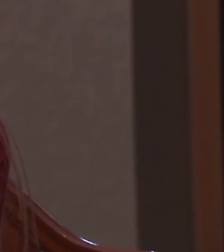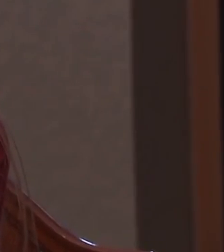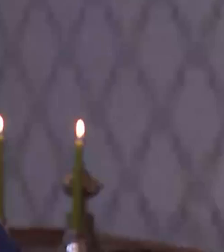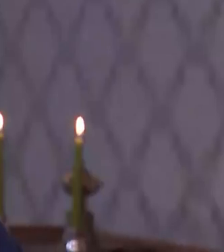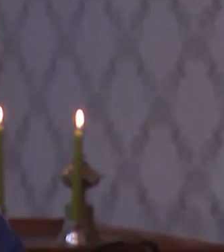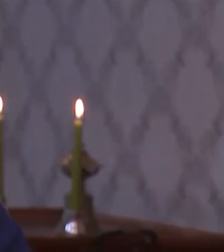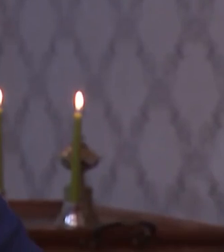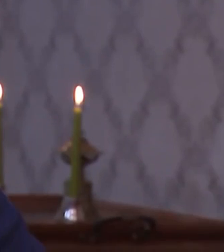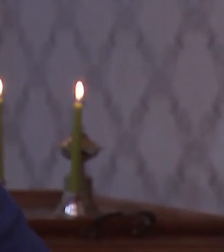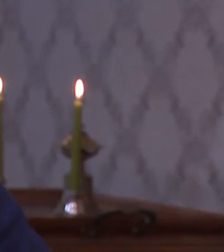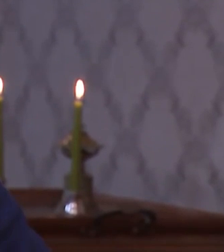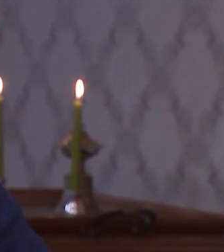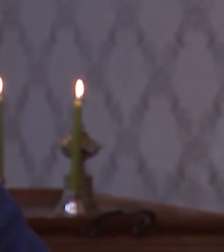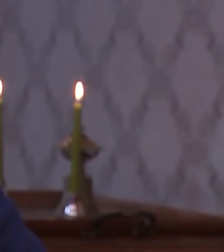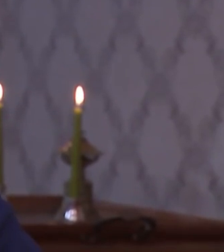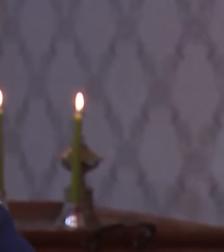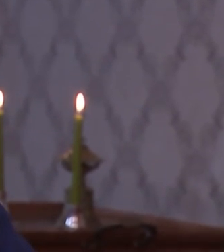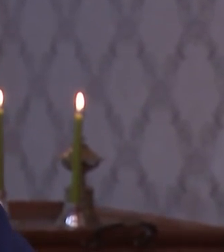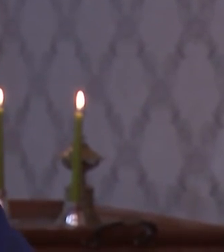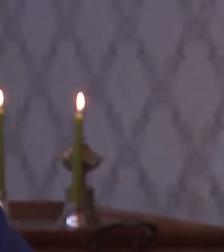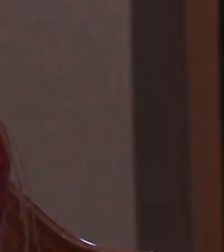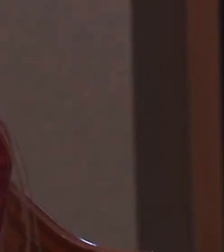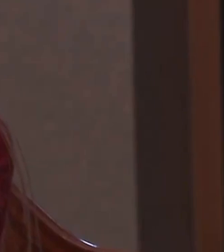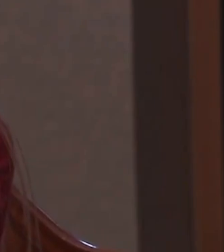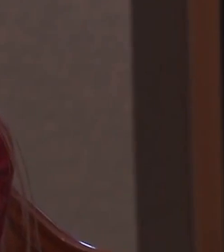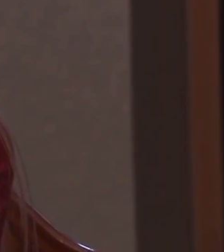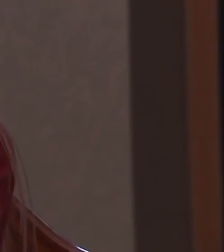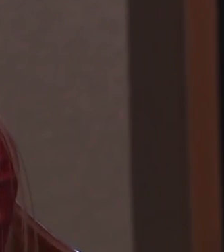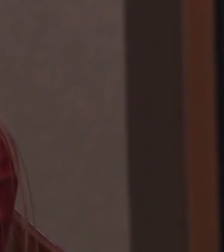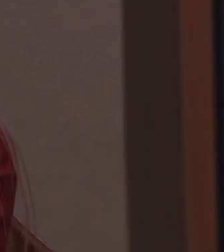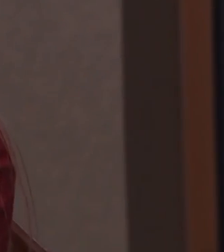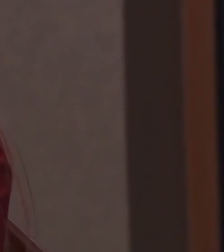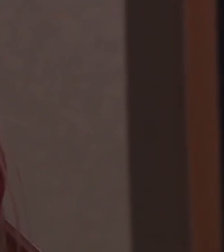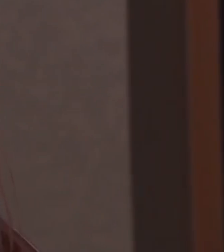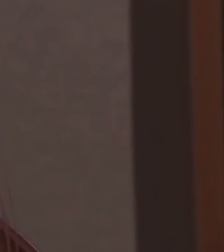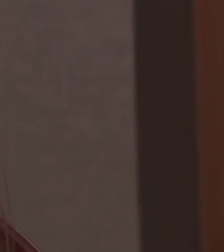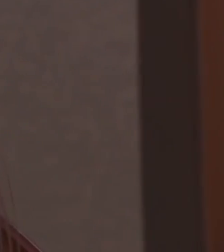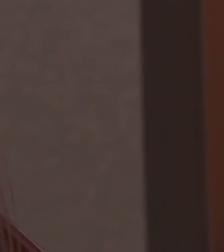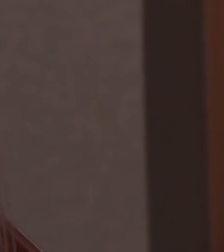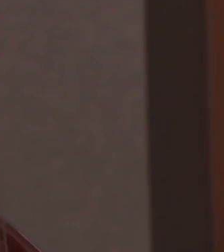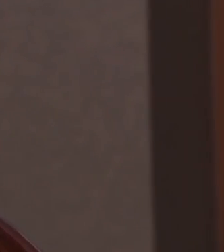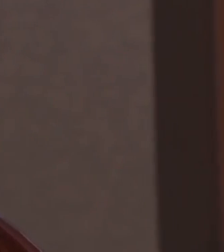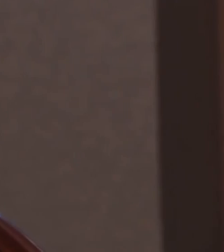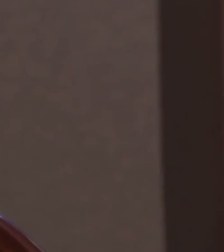Nazan elinde çorba kasesiyle çıktı. Alev lafa girmek için etrafı kolladı. Ömer çorbasını içiyor.